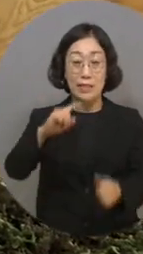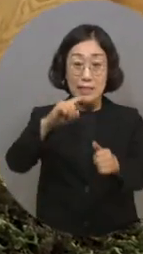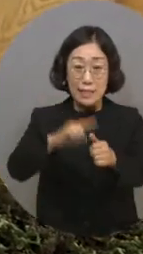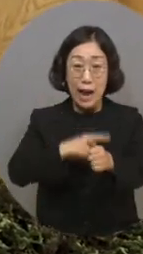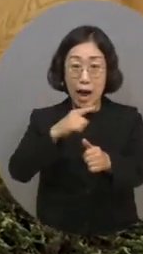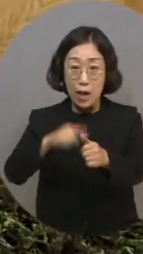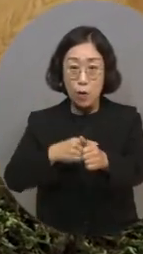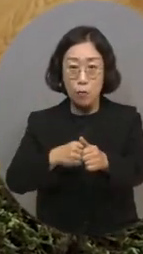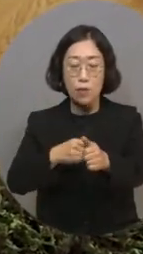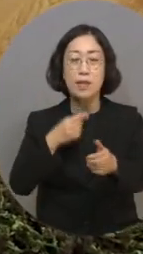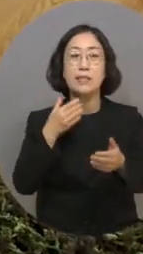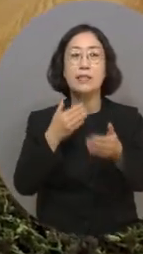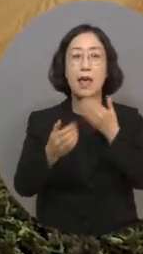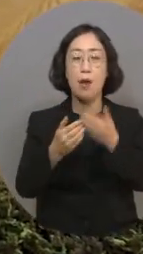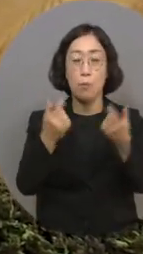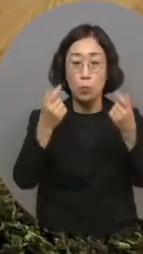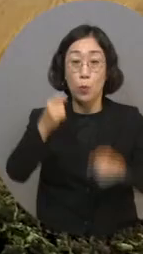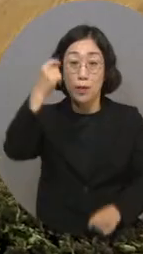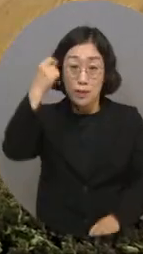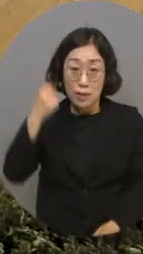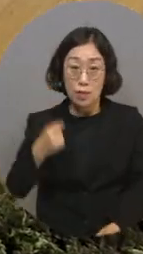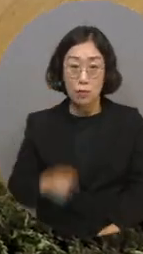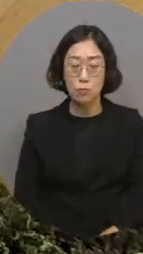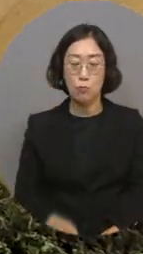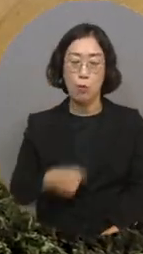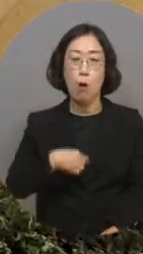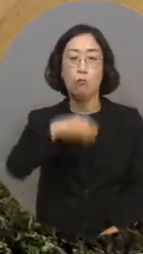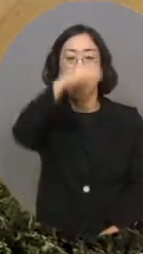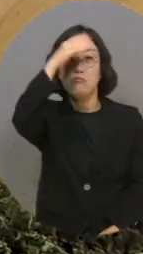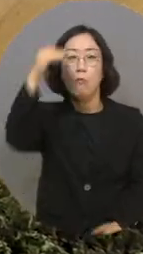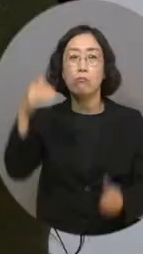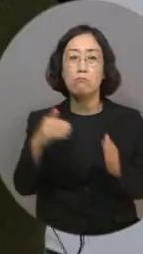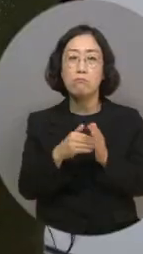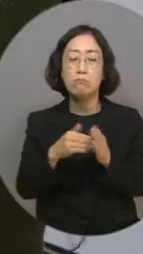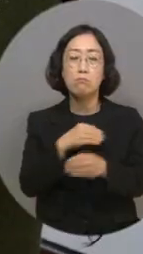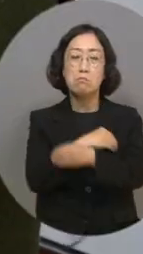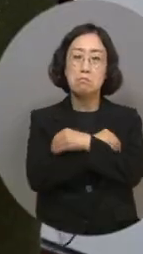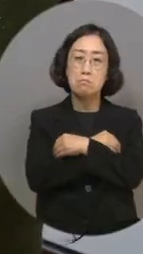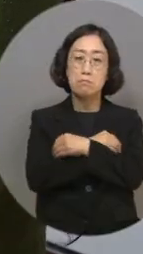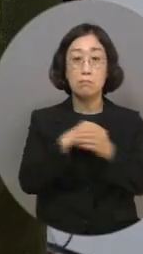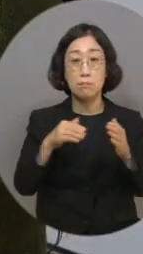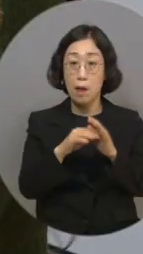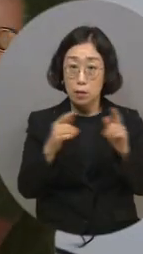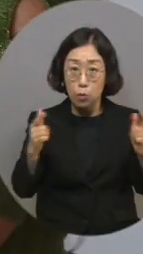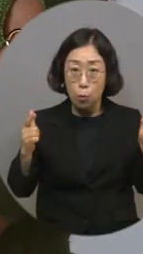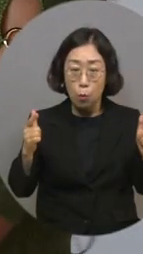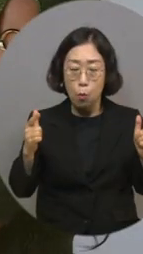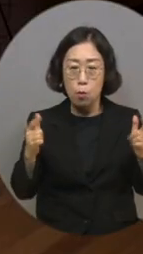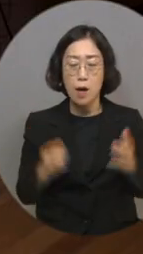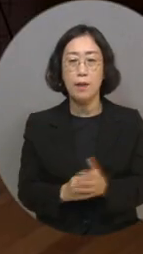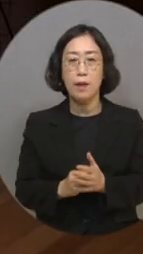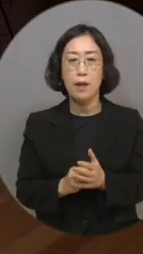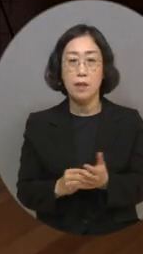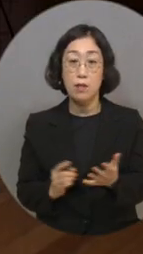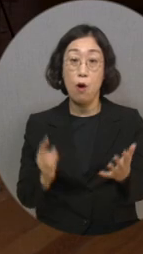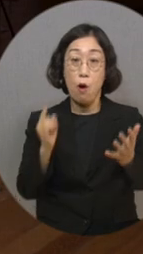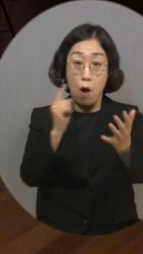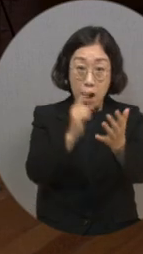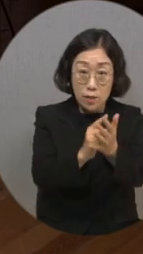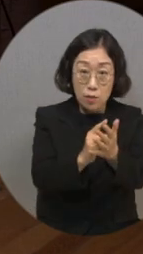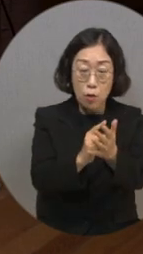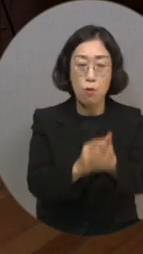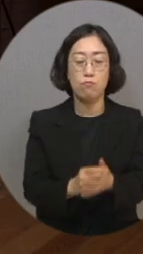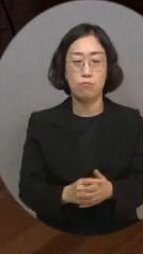유사 체험으로 이어지는데 수동적인 관람자의 관점에서 스스로 자연의 일부라고 느끼는 능동적인